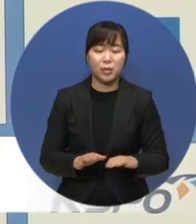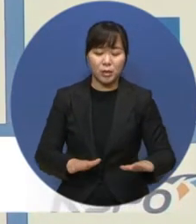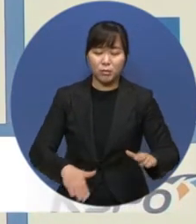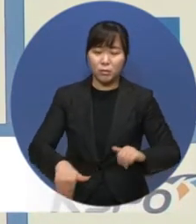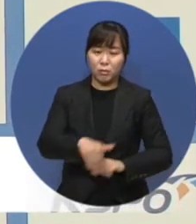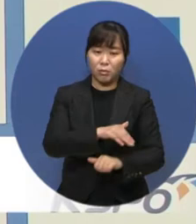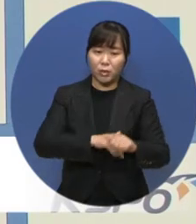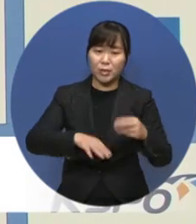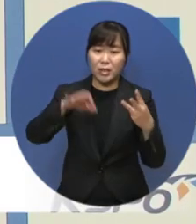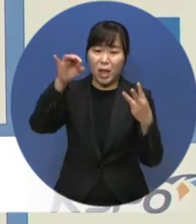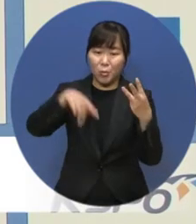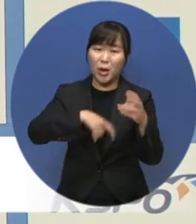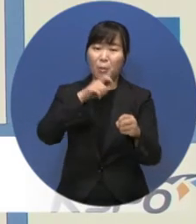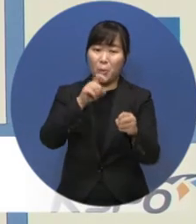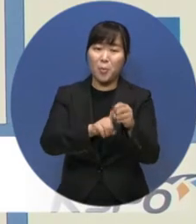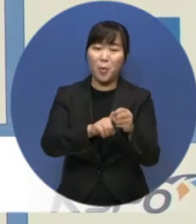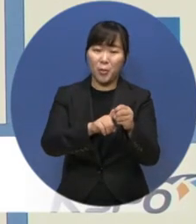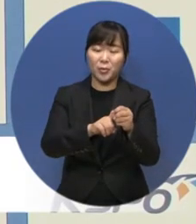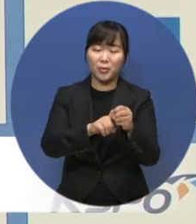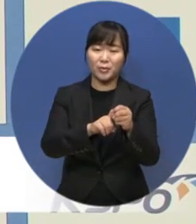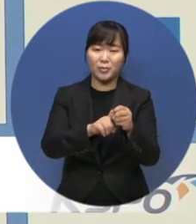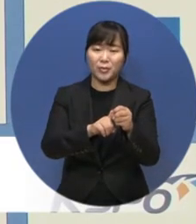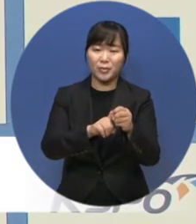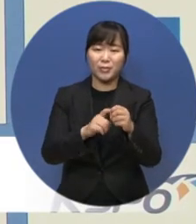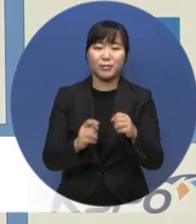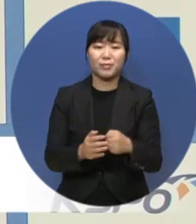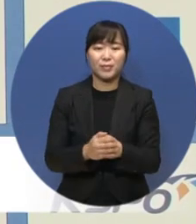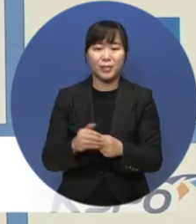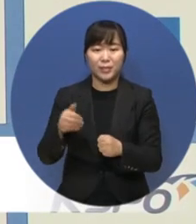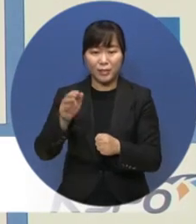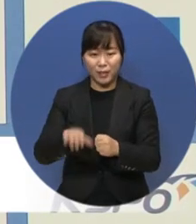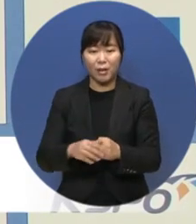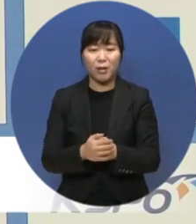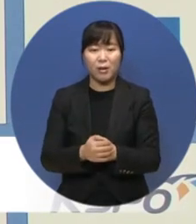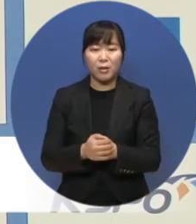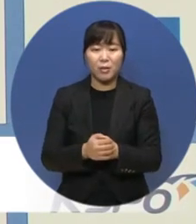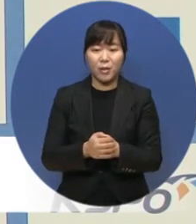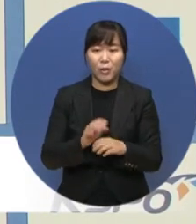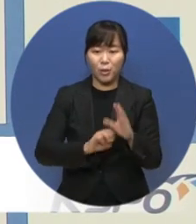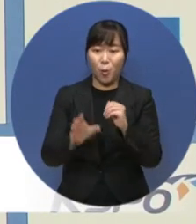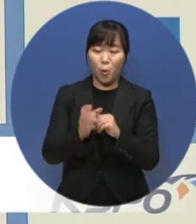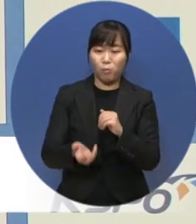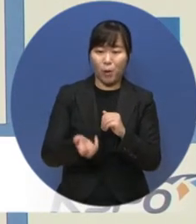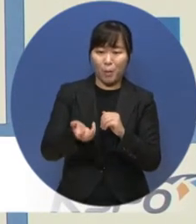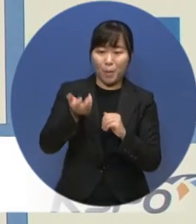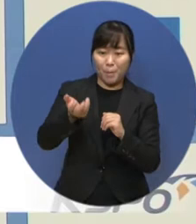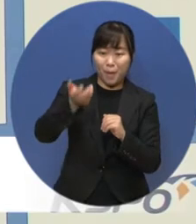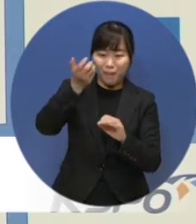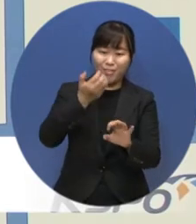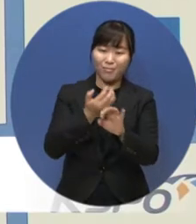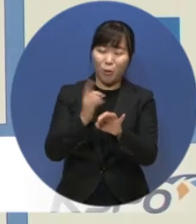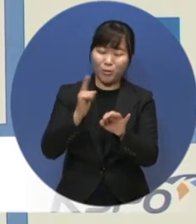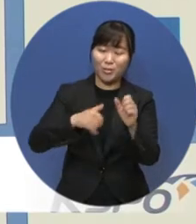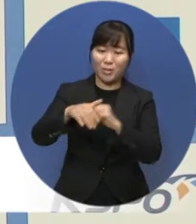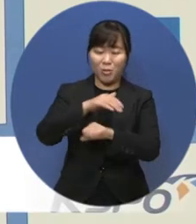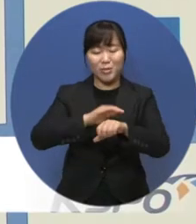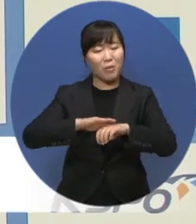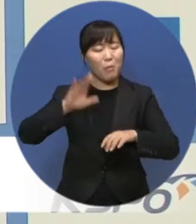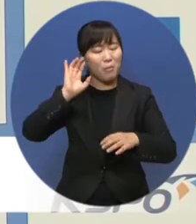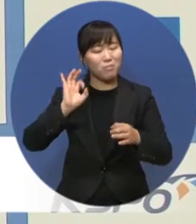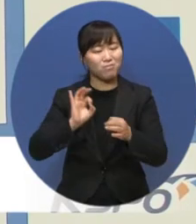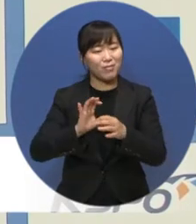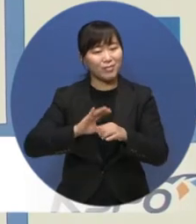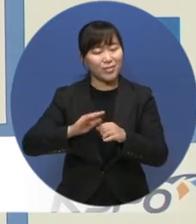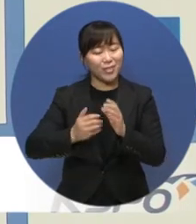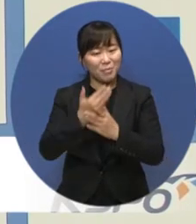현실적으로는 3위를 목표로 했어요. 근데 이제 그렇게 올라가면 또 어떤 일이 벌어질지 모르니까